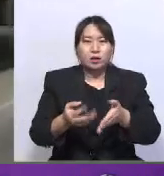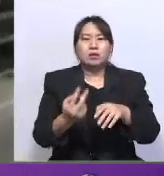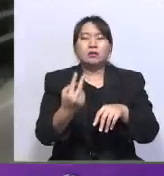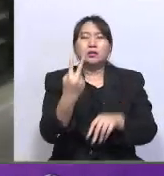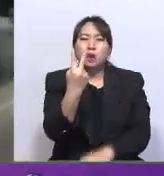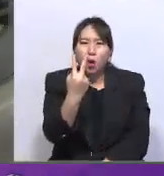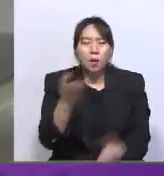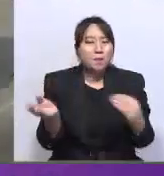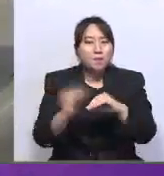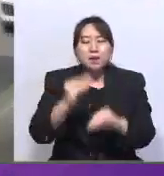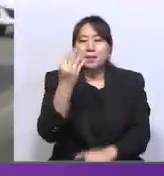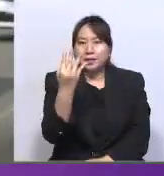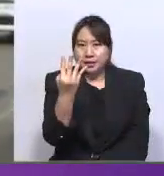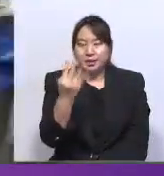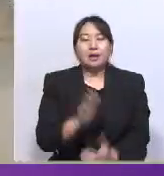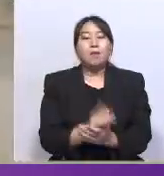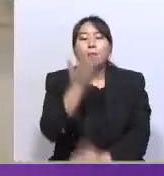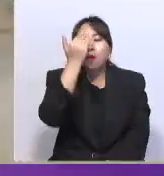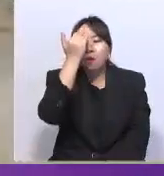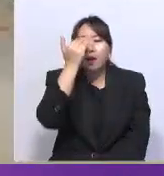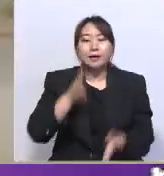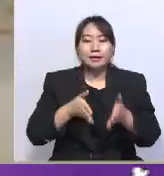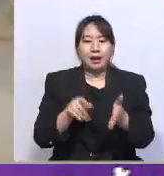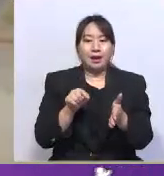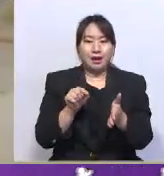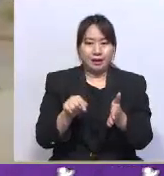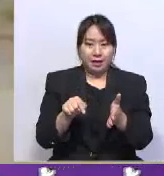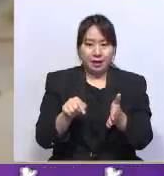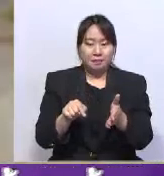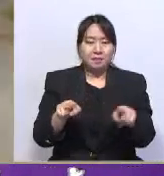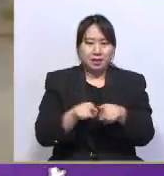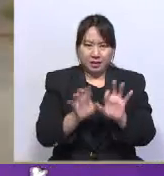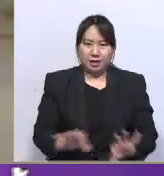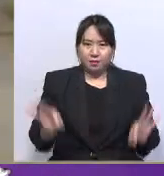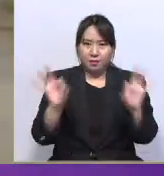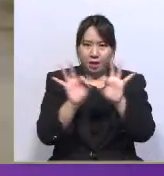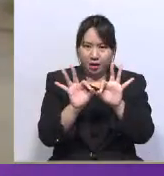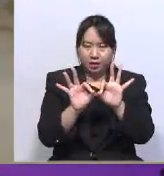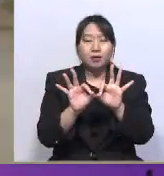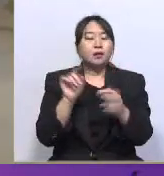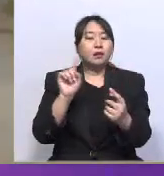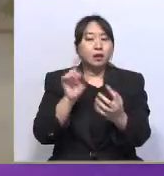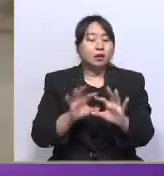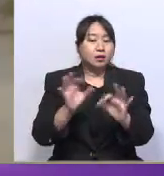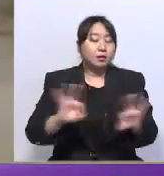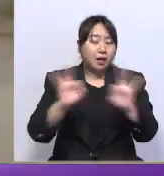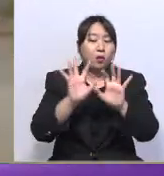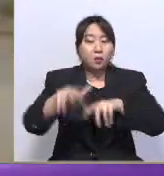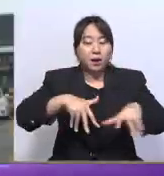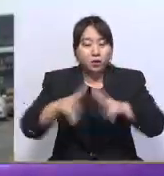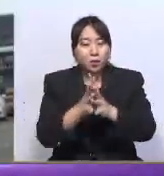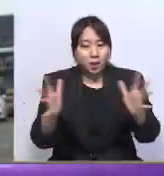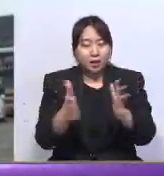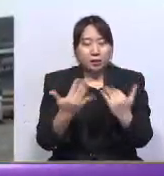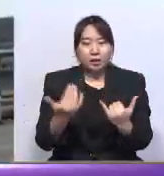ราจรเป็น4ช่องจราจรเนื่องจากว่าเส้นทางนี้ถือว่าเป็นเส้นทางเลี่ยงที่สำคัญโดยเฉพาะในช่วงเทศกาลนะคะรวมทั้งปั